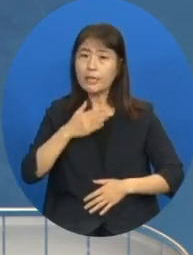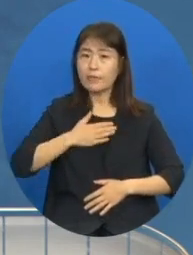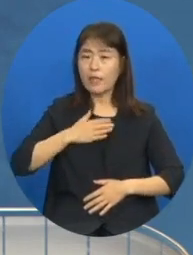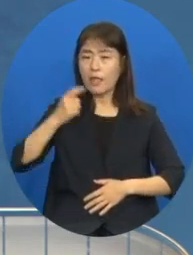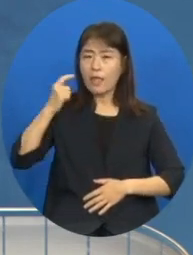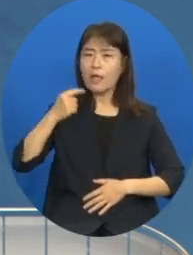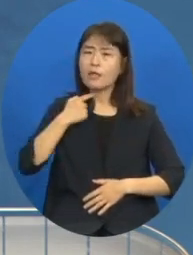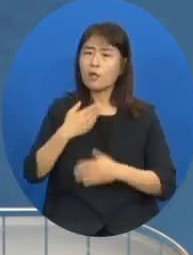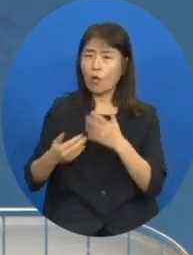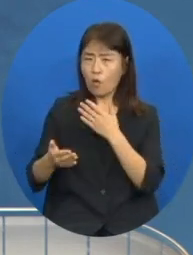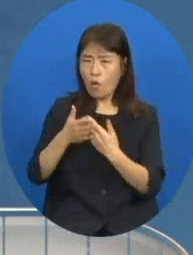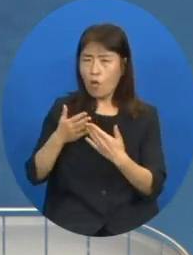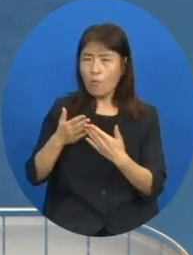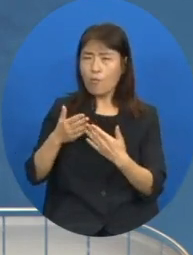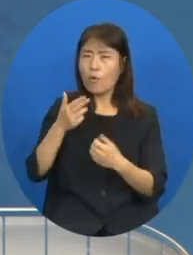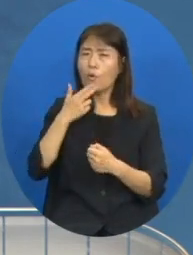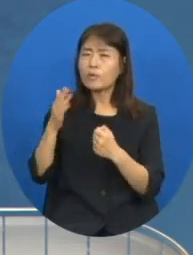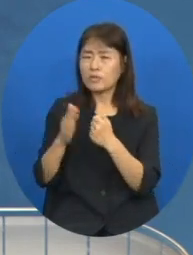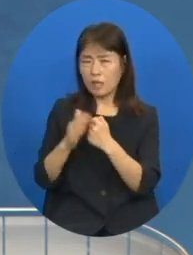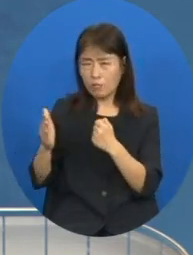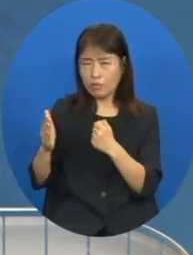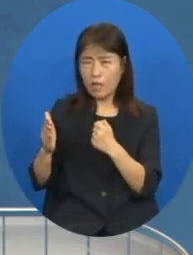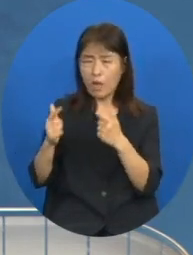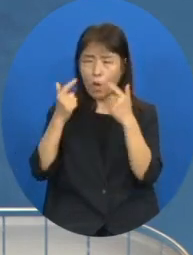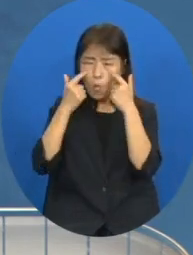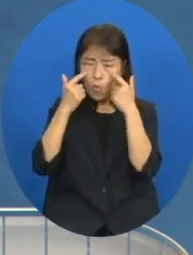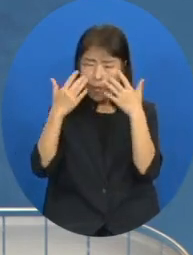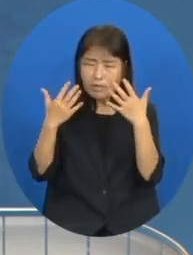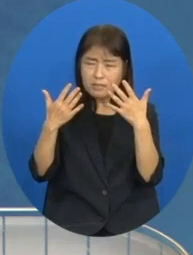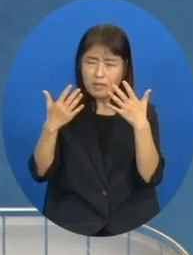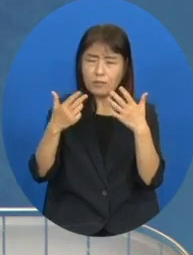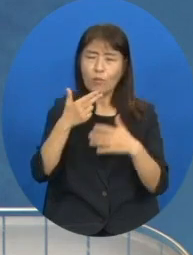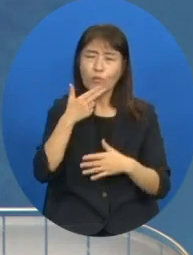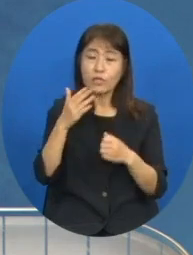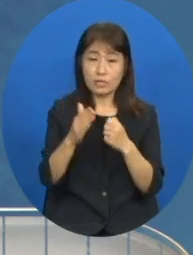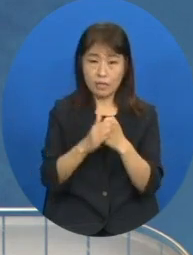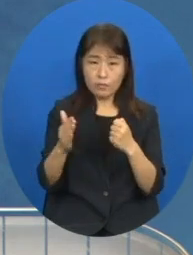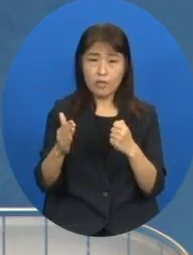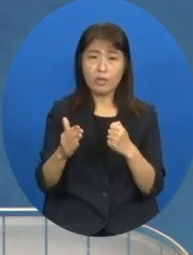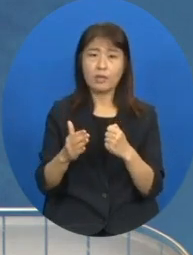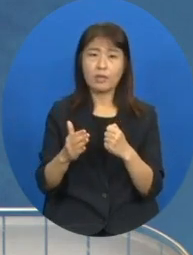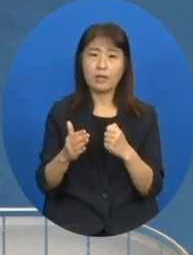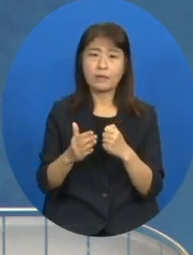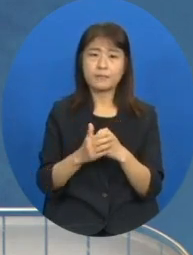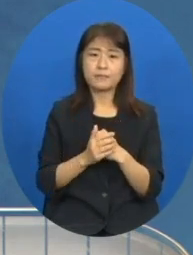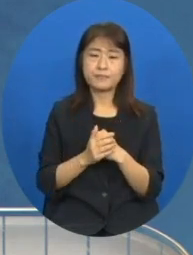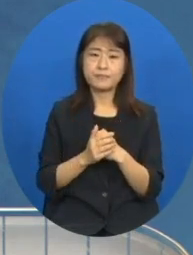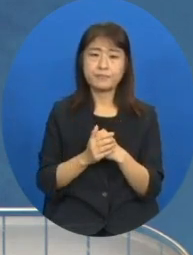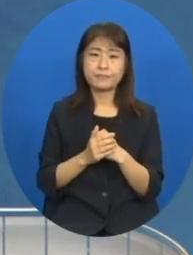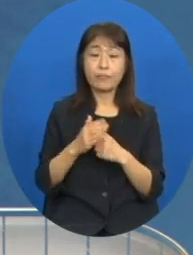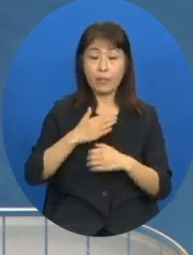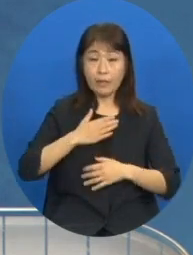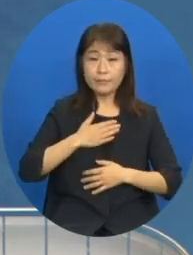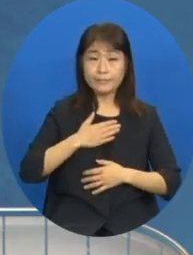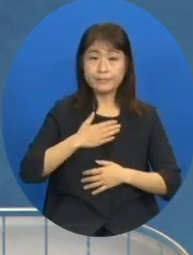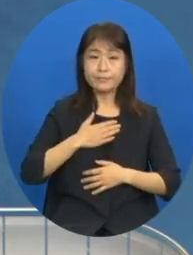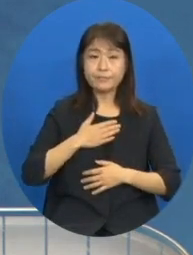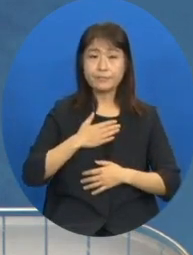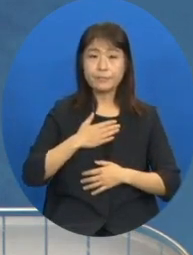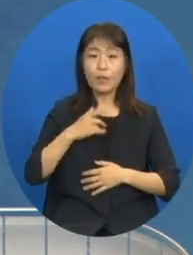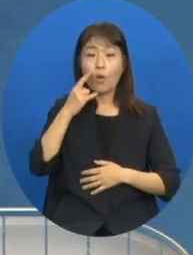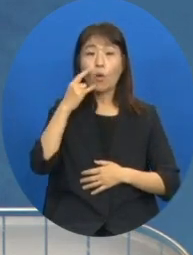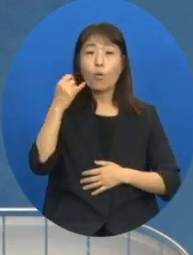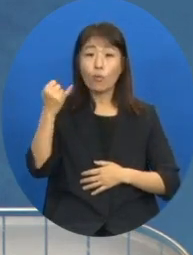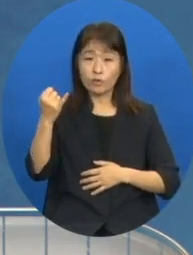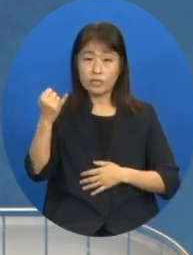보호해 주시는가, 그 점이 분명치 않은 것입니다. 실제로 저도 저희 어머님이 마흔에